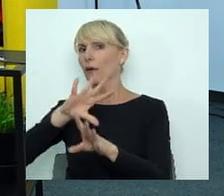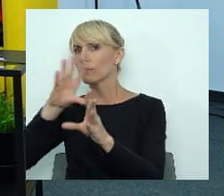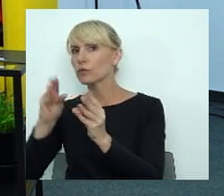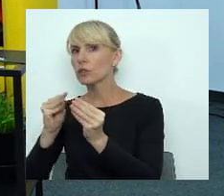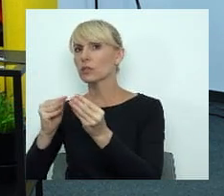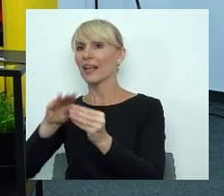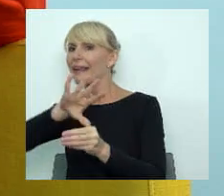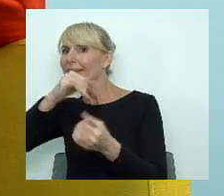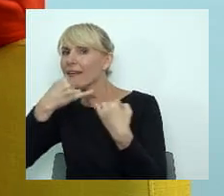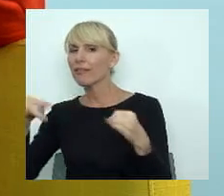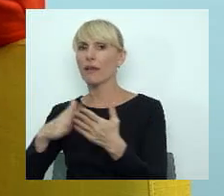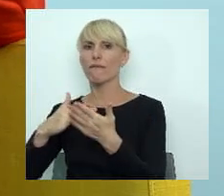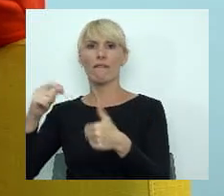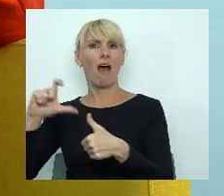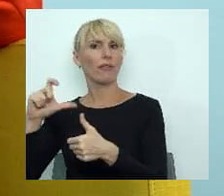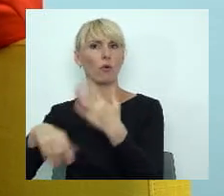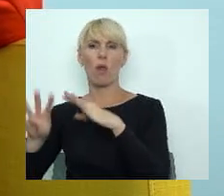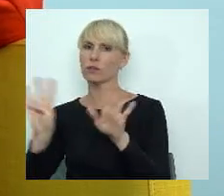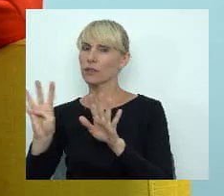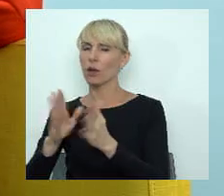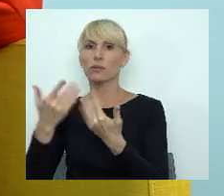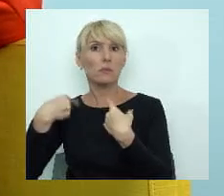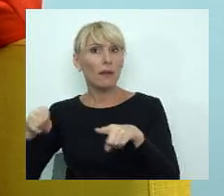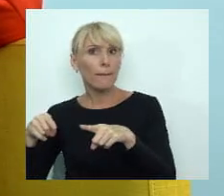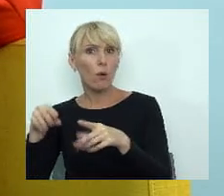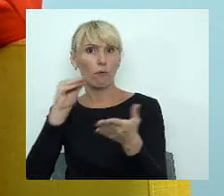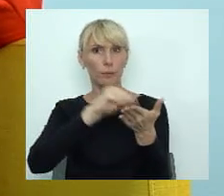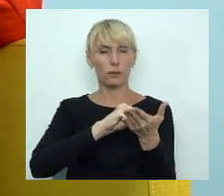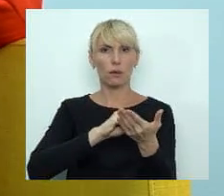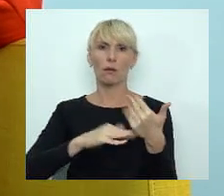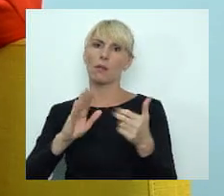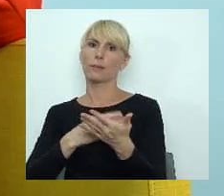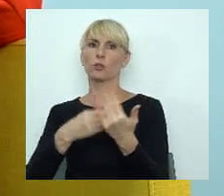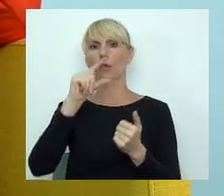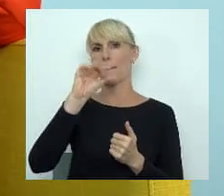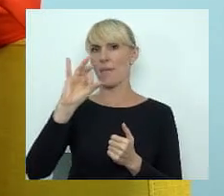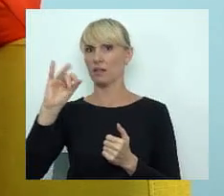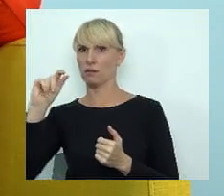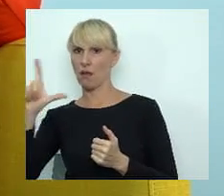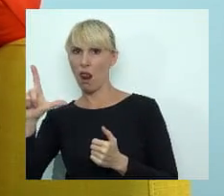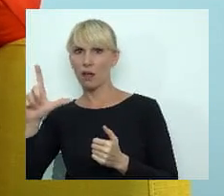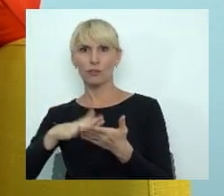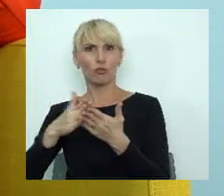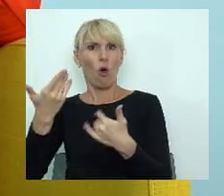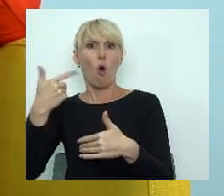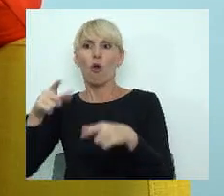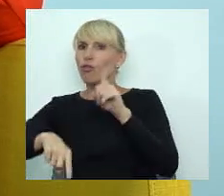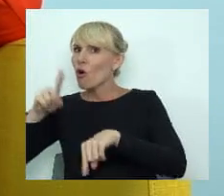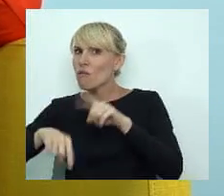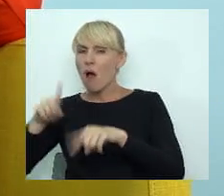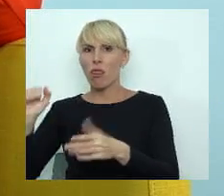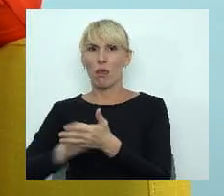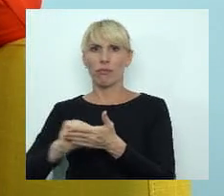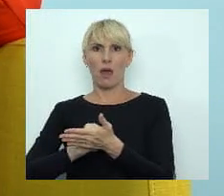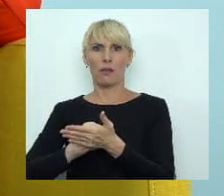w artykule 9. Więc bardzo często my błędnie jesteśmy przekonani, że PESEL to dane wrażliwe. Nie, na gruncie tych przepisów to dane zwykłe, bo nie